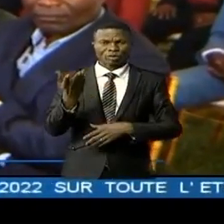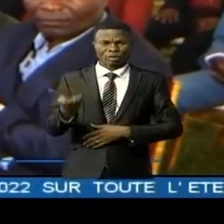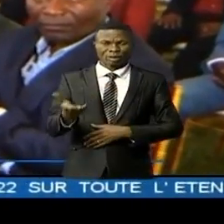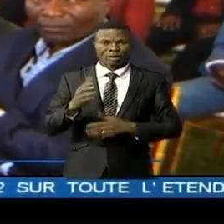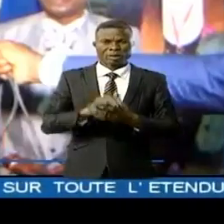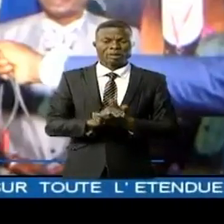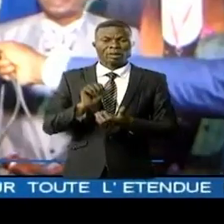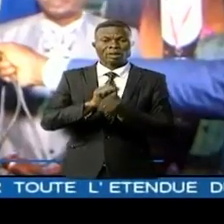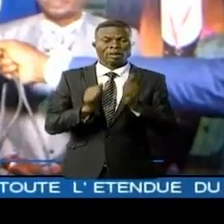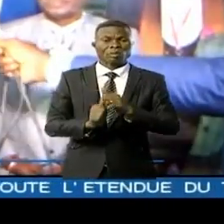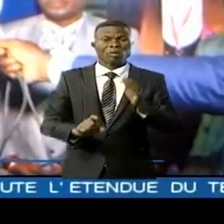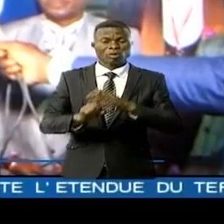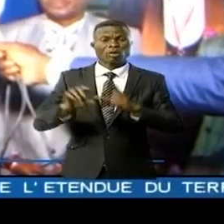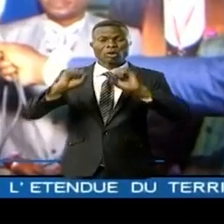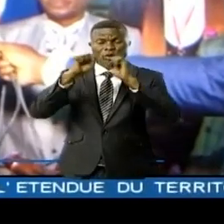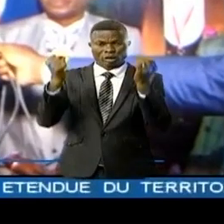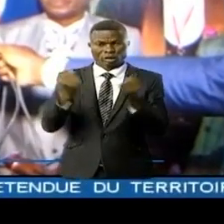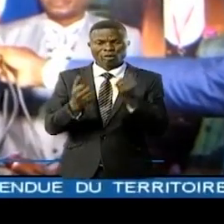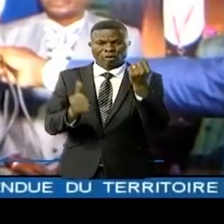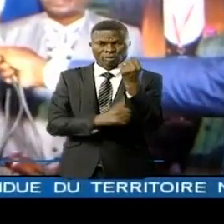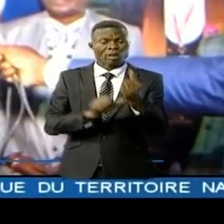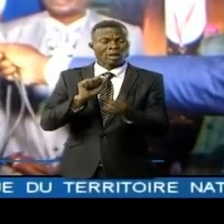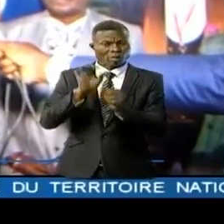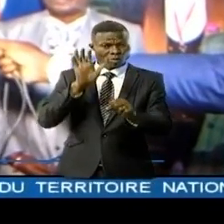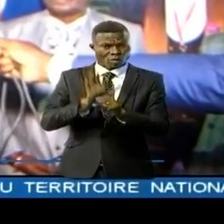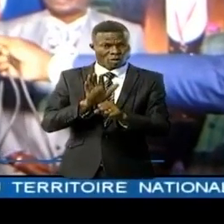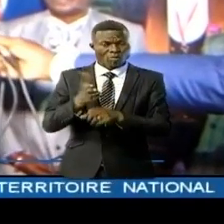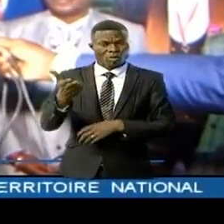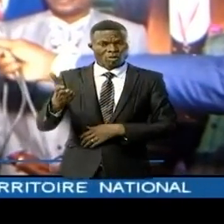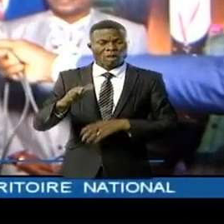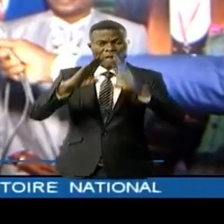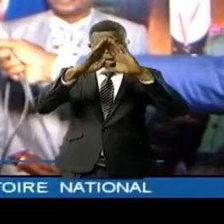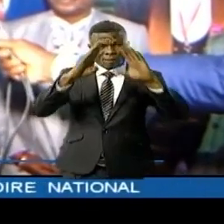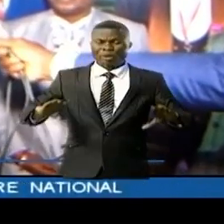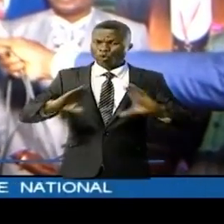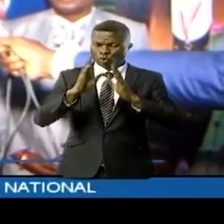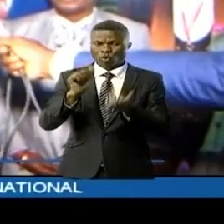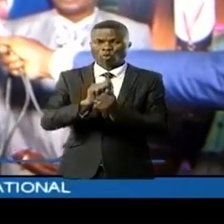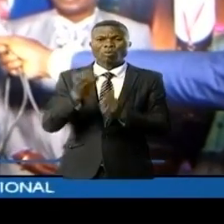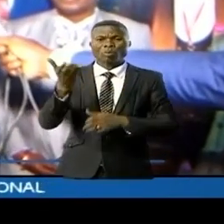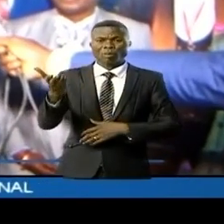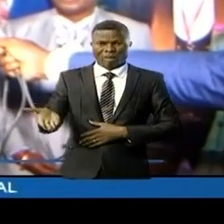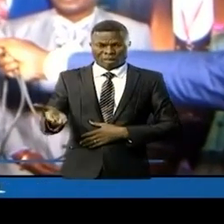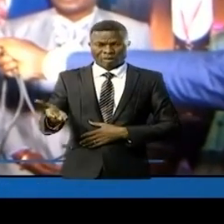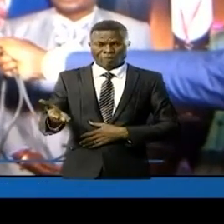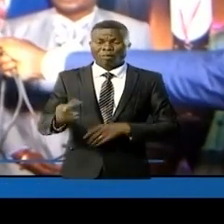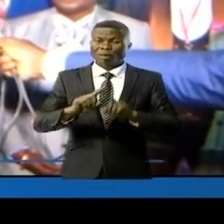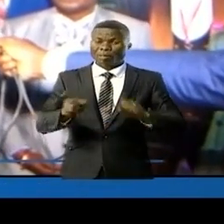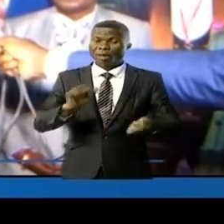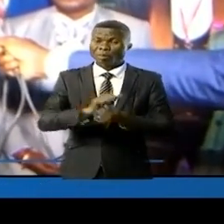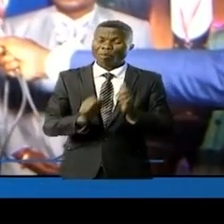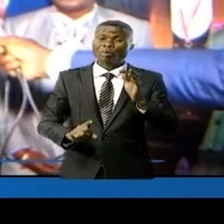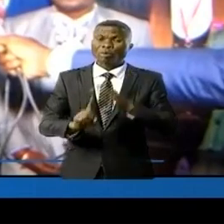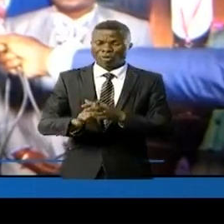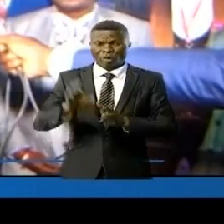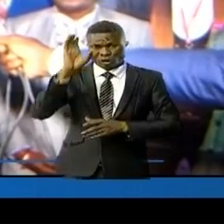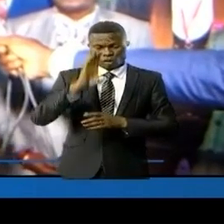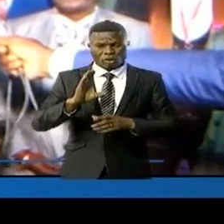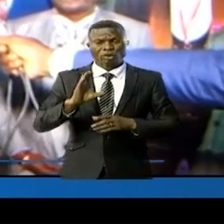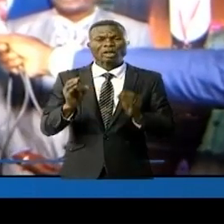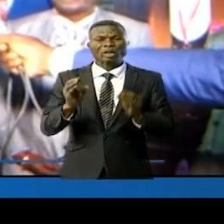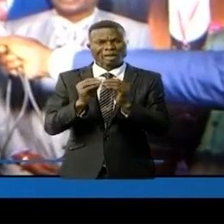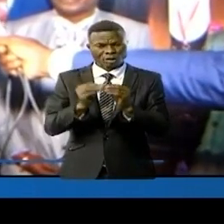des problèmes dans toutes les sociétés humaines, le problème ne manque jamais. Dans toutes les maisons, le problème ne manque jamais. Mais quand il y a des problèmes, il faut se mettre autour d'une